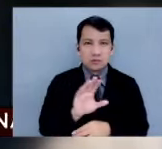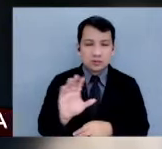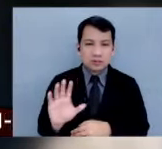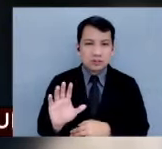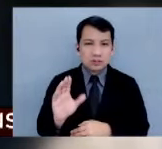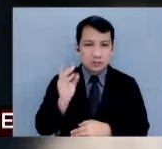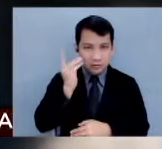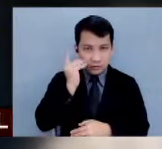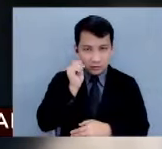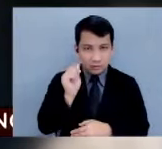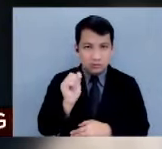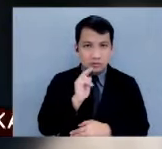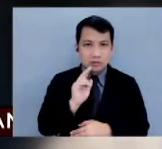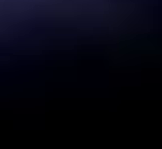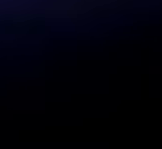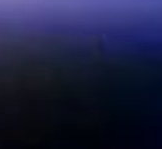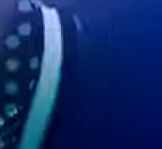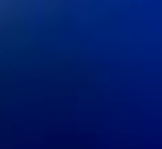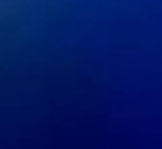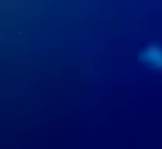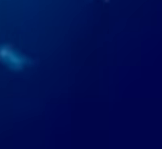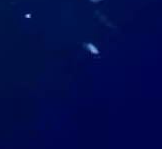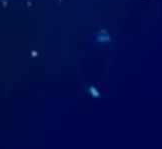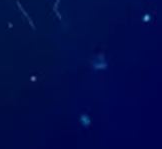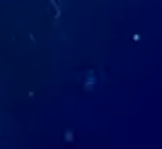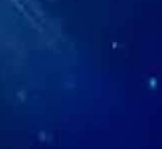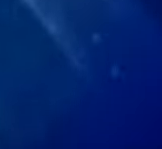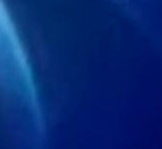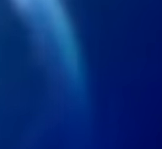Abuel, News 5.